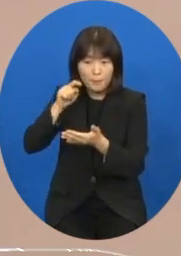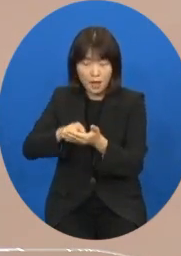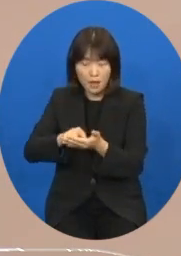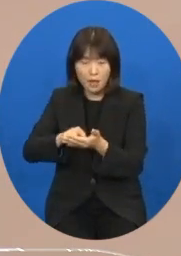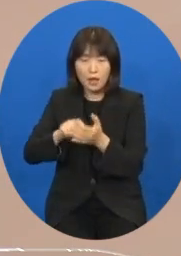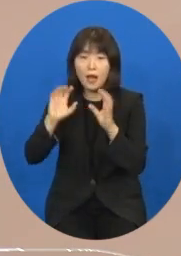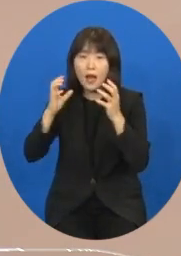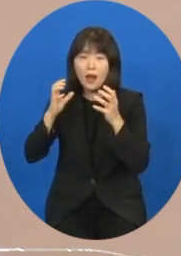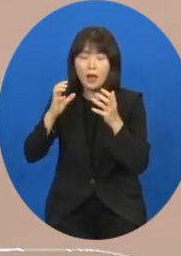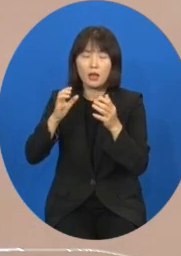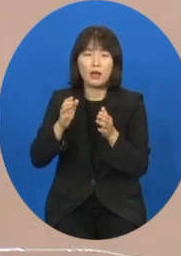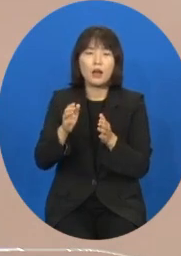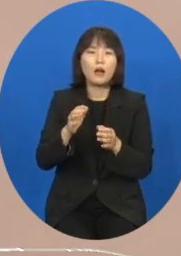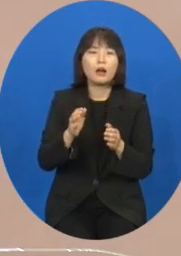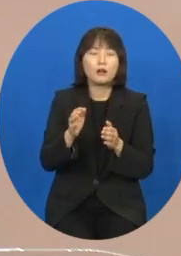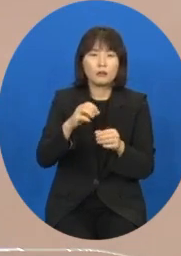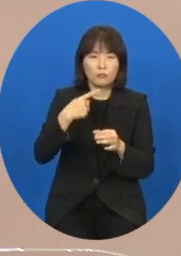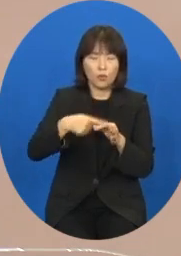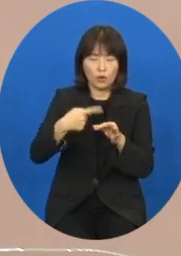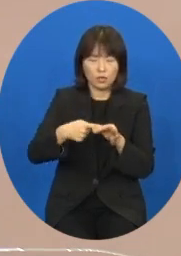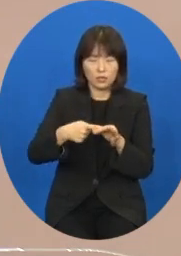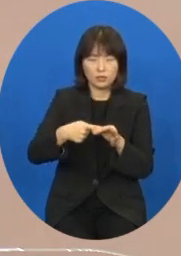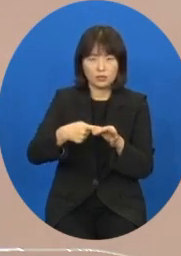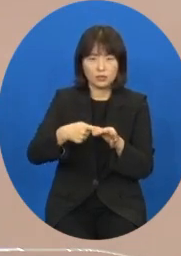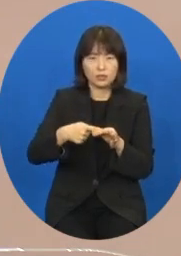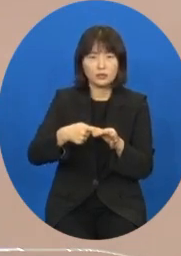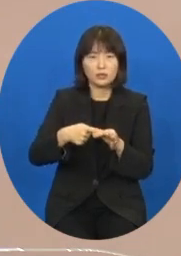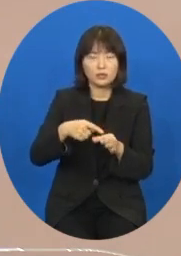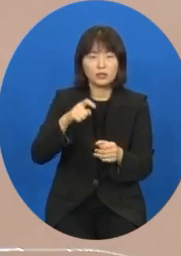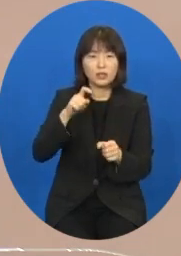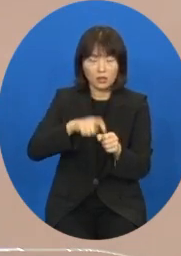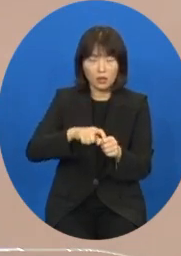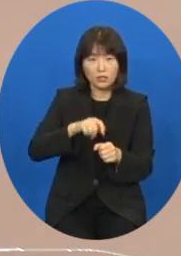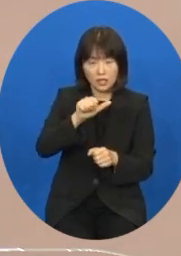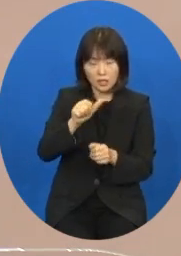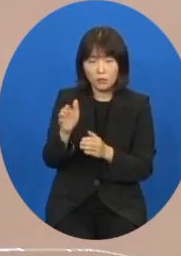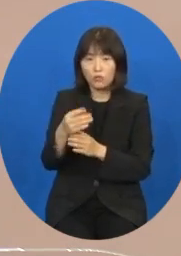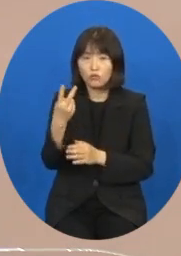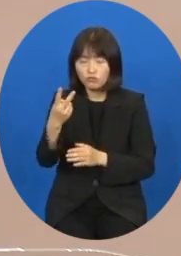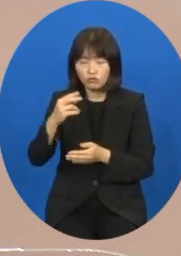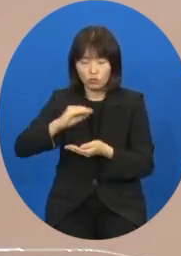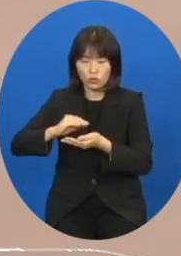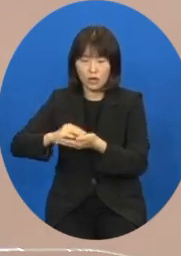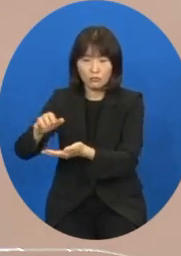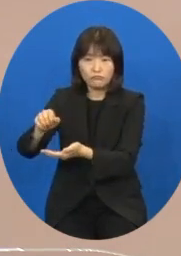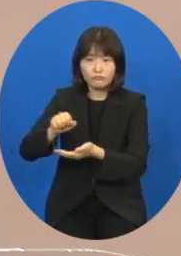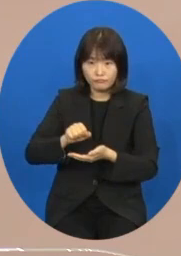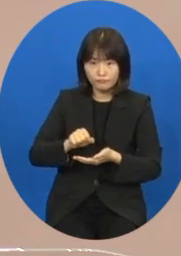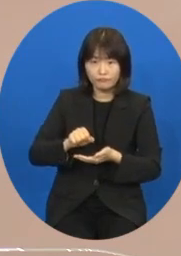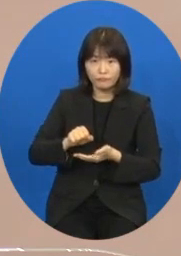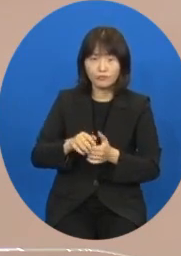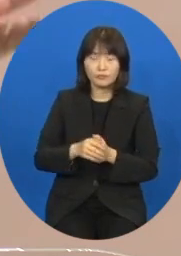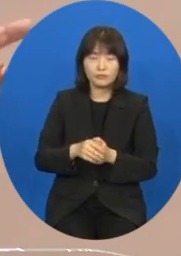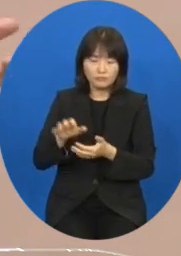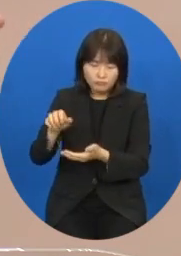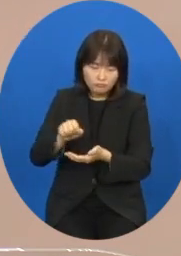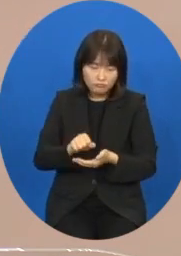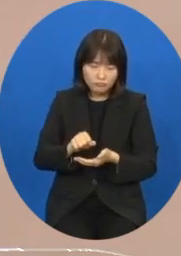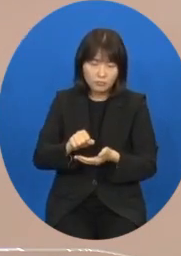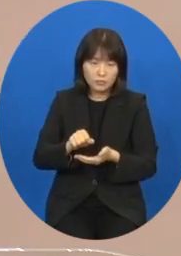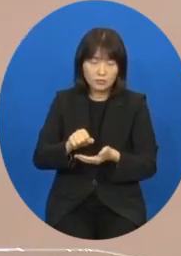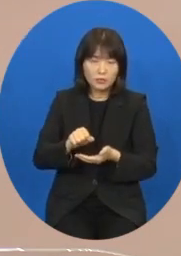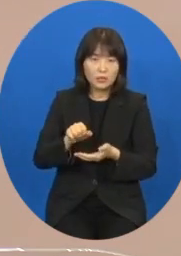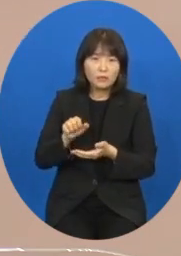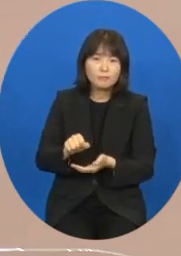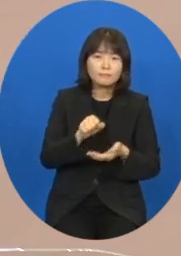보리떡 5개, 물고기 2마리 아주 초라한 도시락을 가지고 왔어요. 그거 가지고 예수님에게 달려온 겁니다.